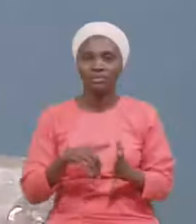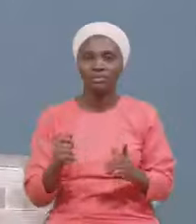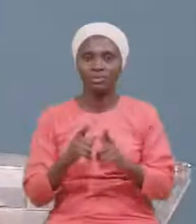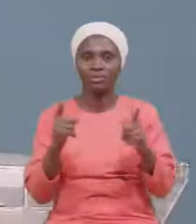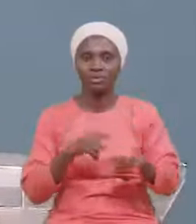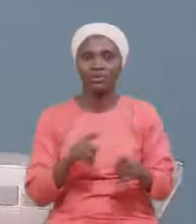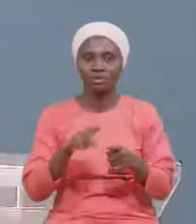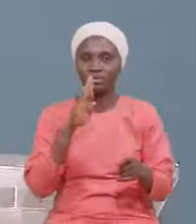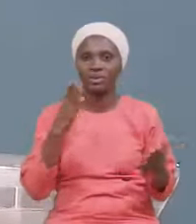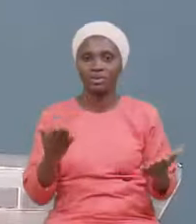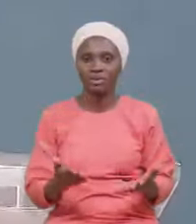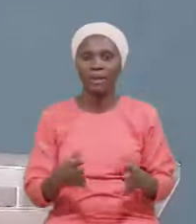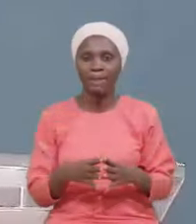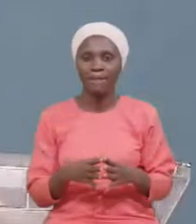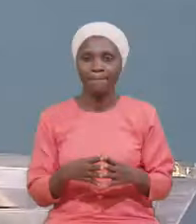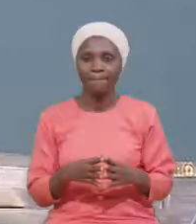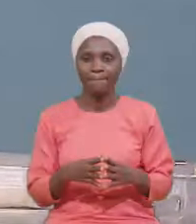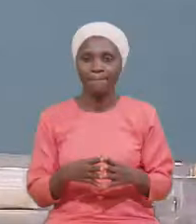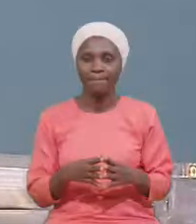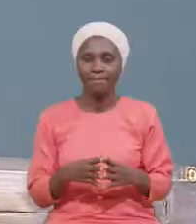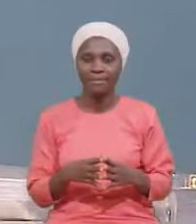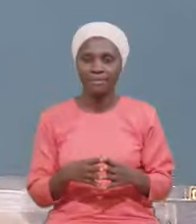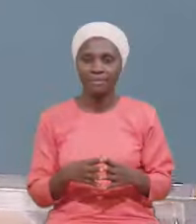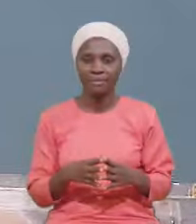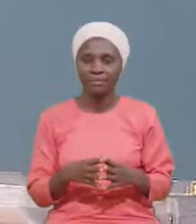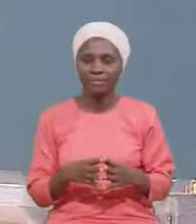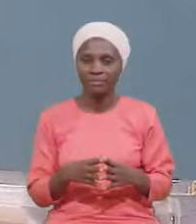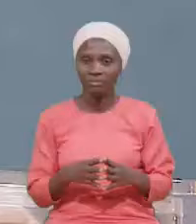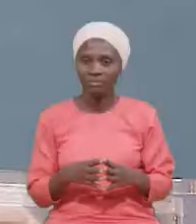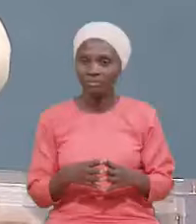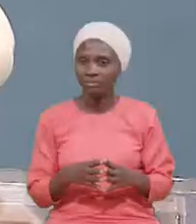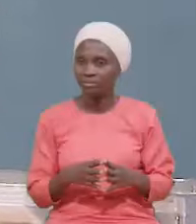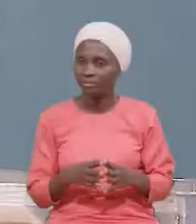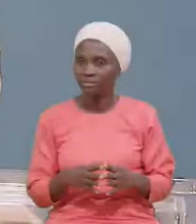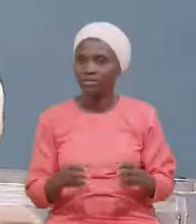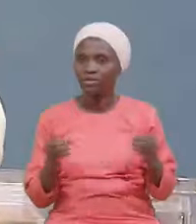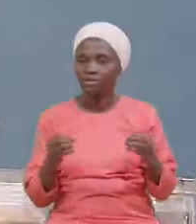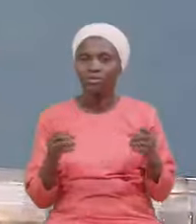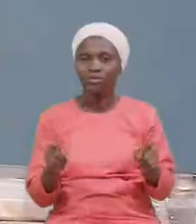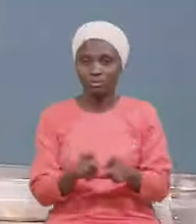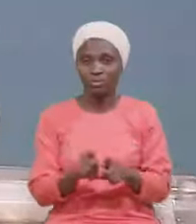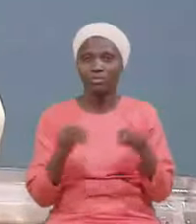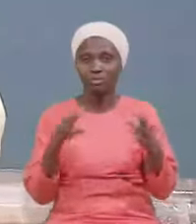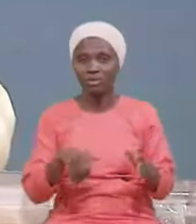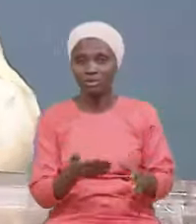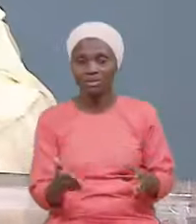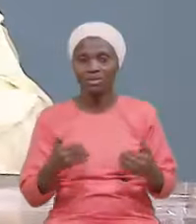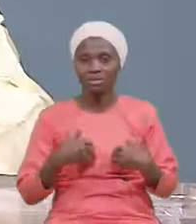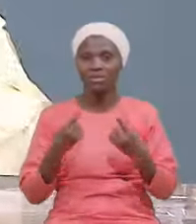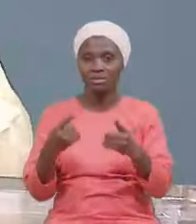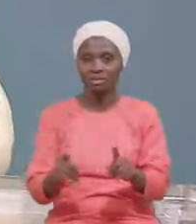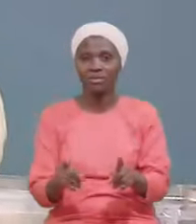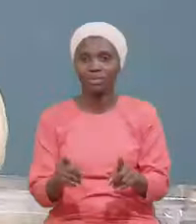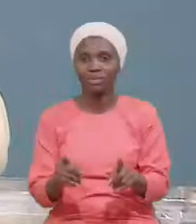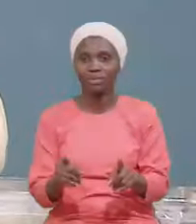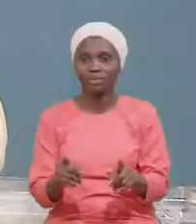should be here. ఇక్కడ ఉండడం అనేది ఎంత గొప్ప సమయం. Even though many other things are taking place. అనేక మంది గొప్పవారు కూడా ఈ